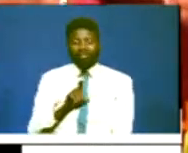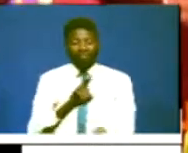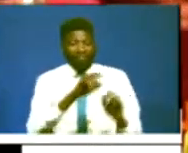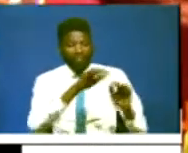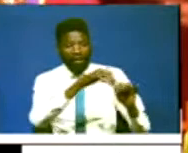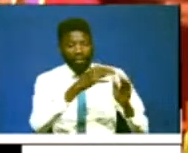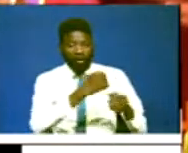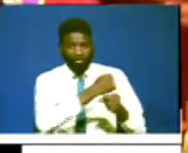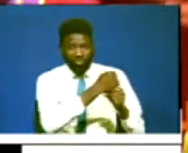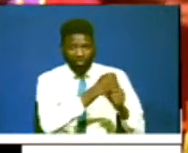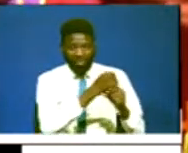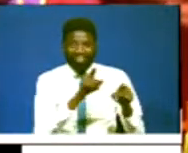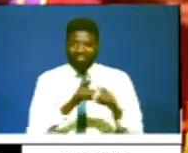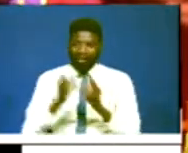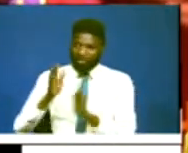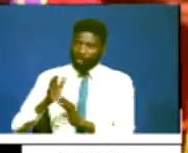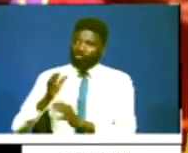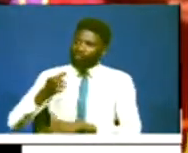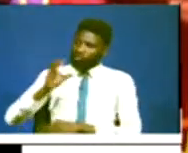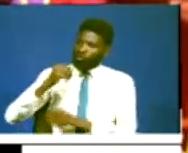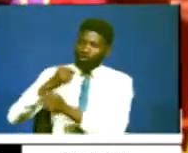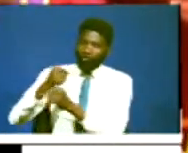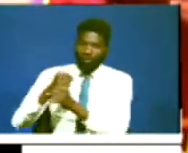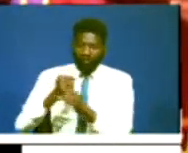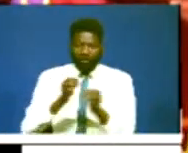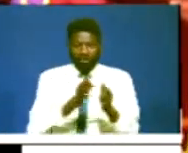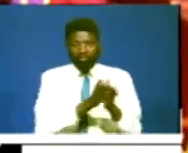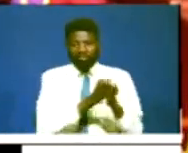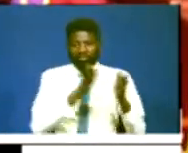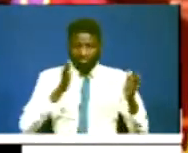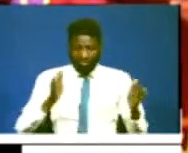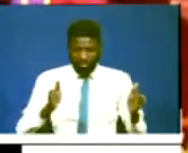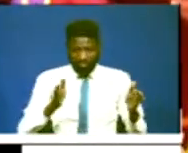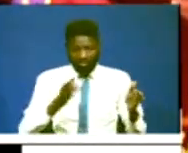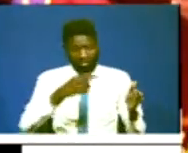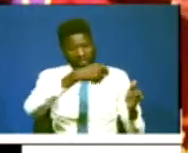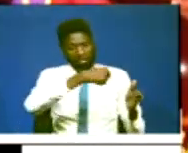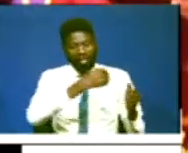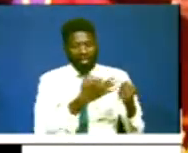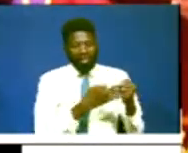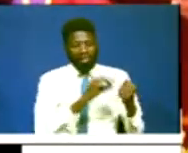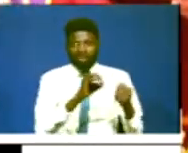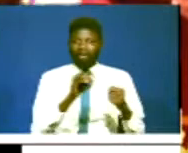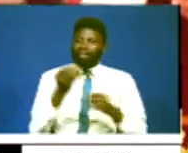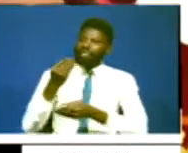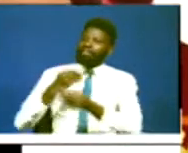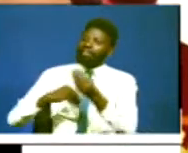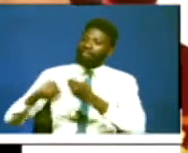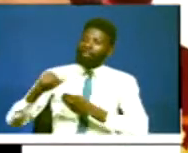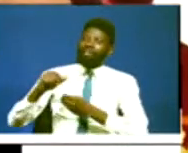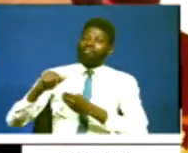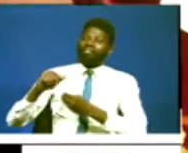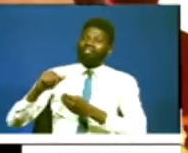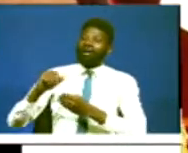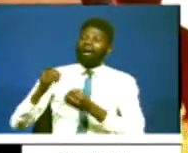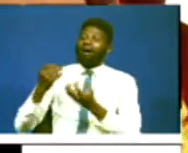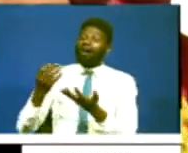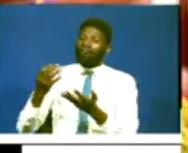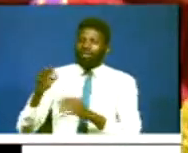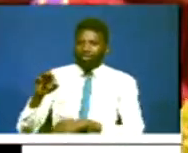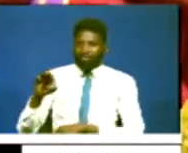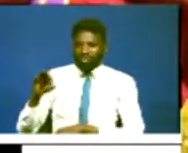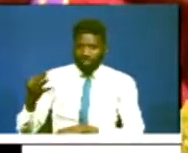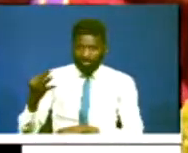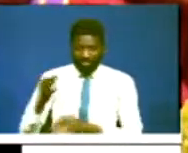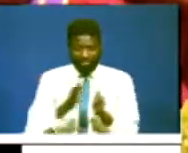na mkunywaji wanatulipa 8 shillings, wanauza pale 3000. Hii mlolongo watu 17 wanakula hiyo pesa.